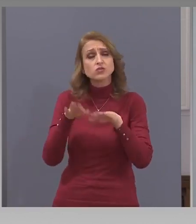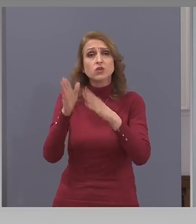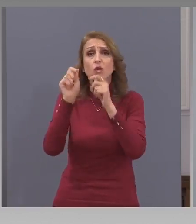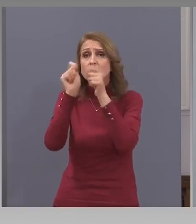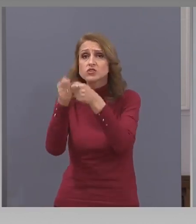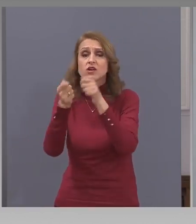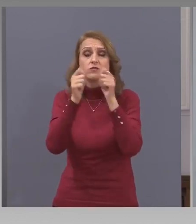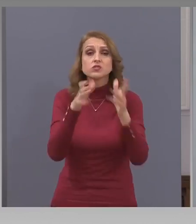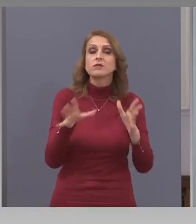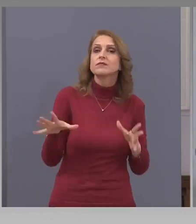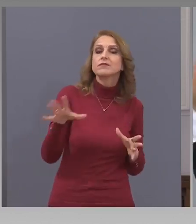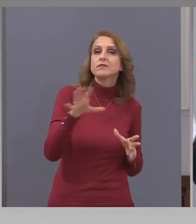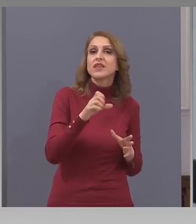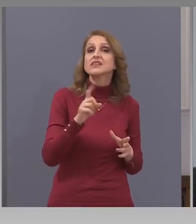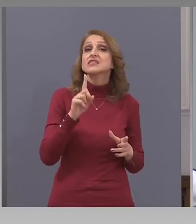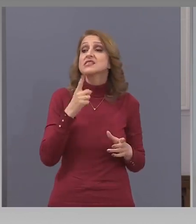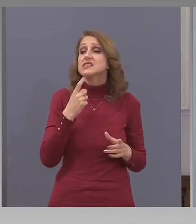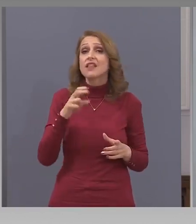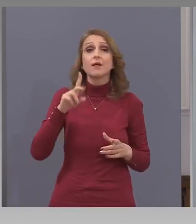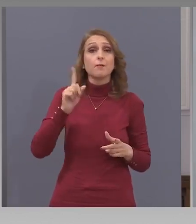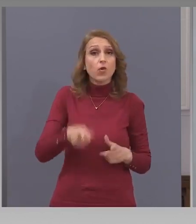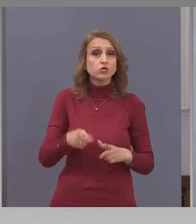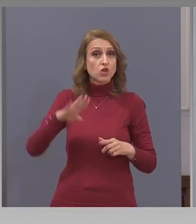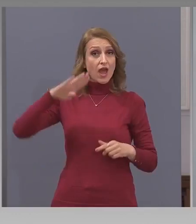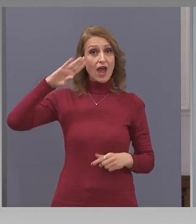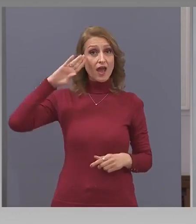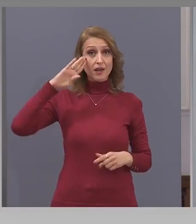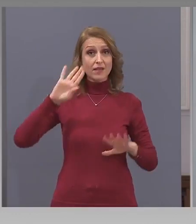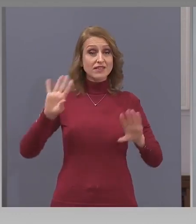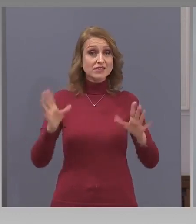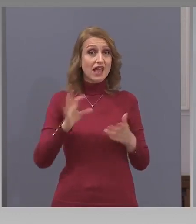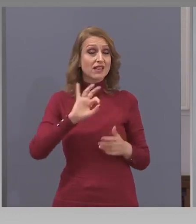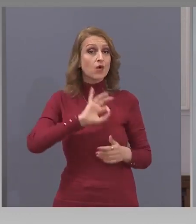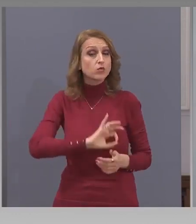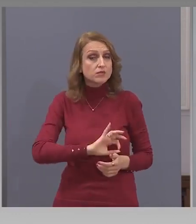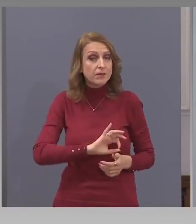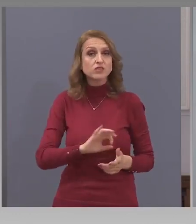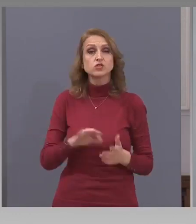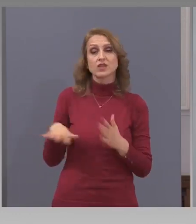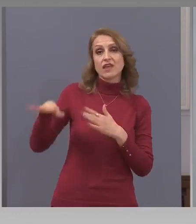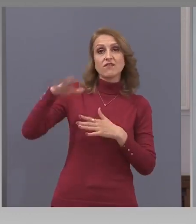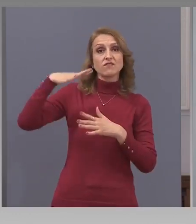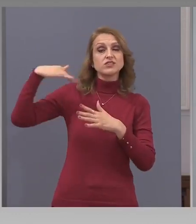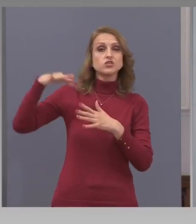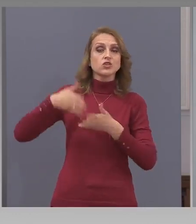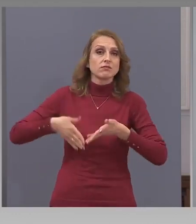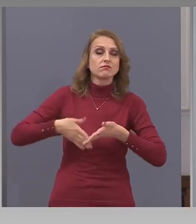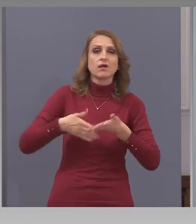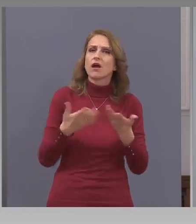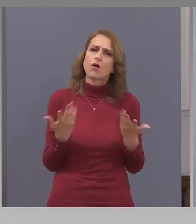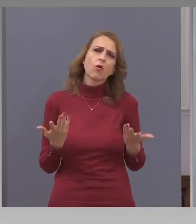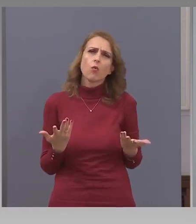да бъде армията успешна, си реч, докторите, тила са тези, които го подкрепят. Ми в коя война някой е